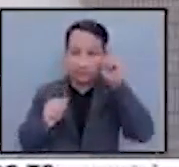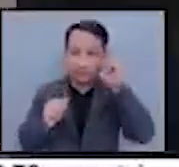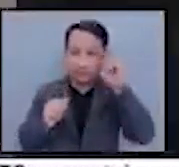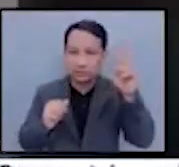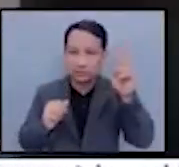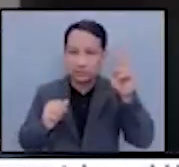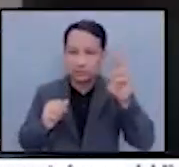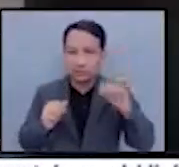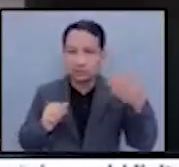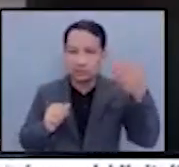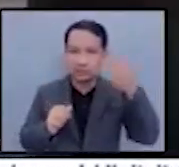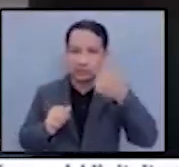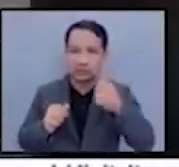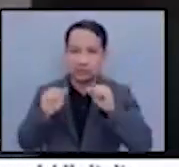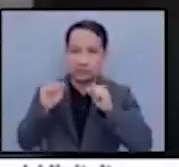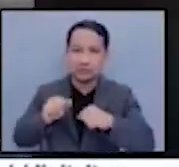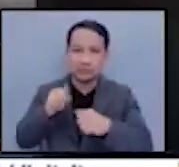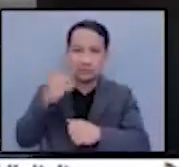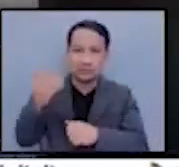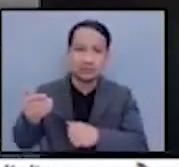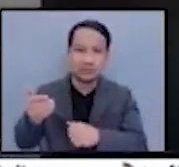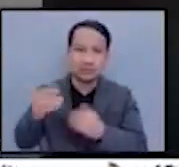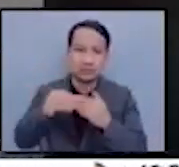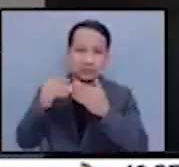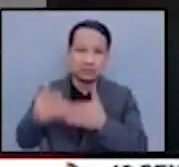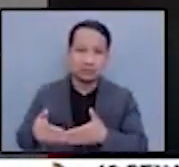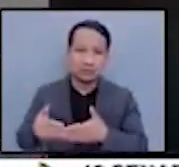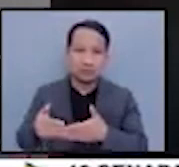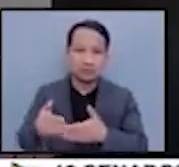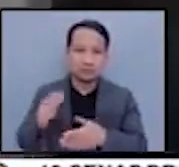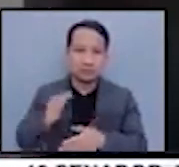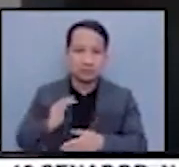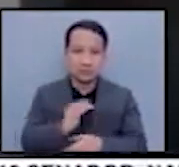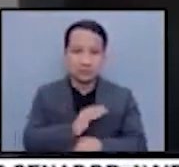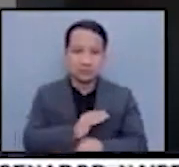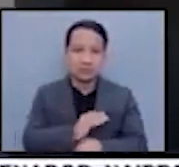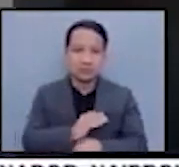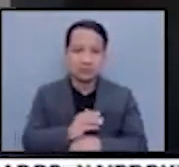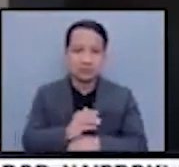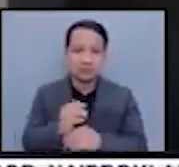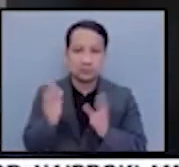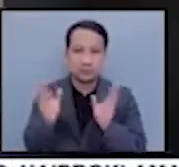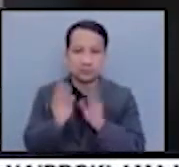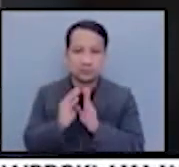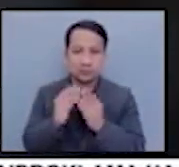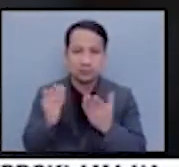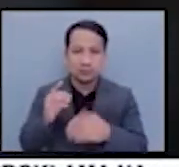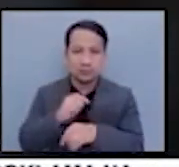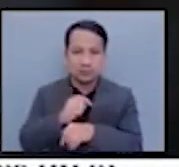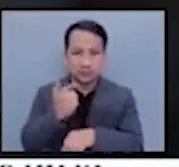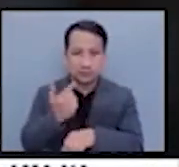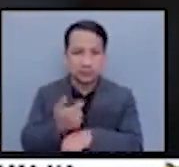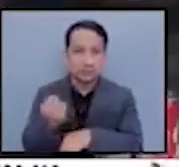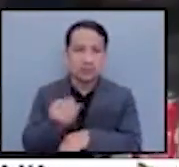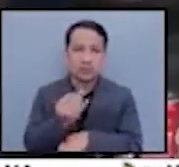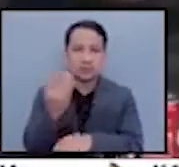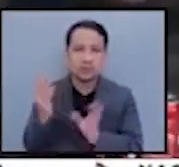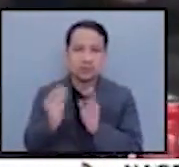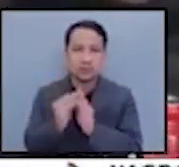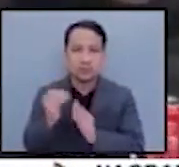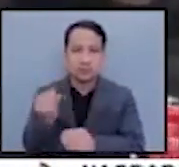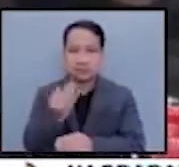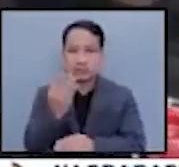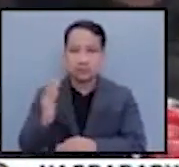Romualdez para maging susunod na leader ng mababang kapulungan. Nagpulong naman ang dalawa sa Taguig kasama ang ilan pang kongresista, kagaya